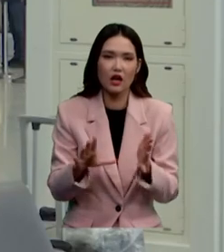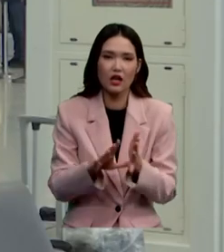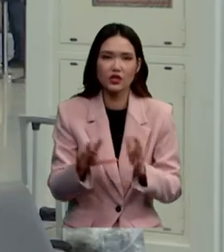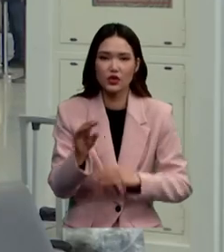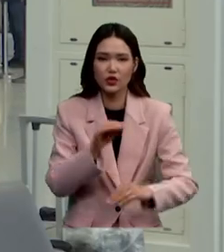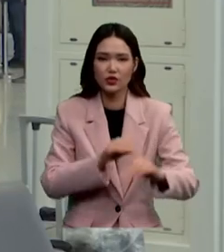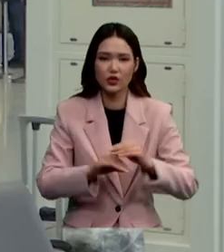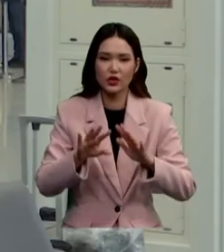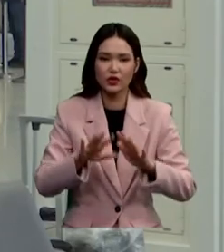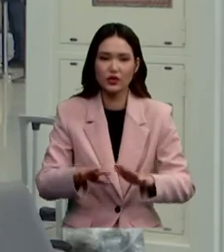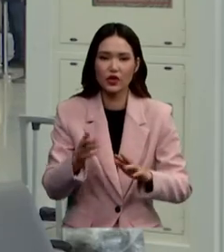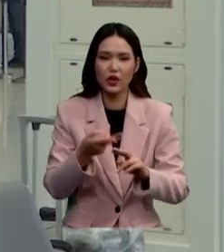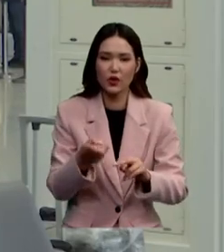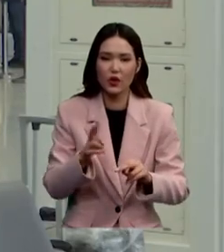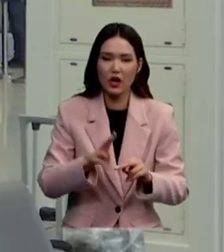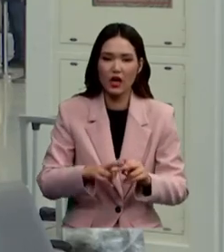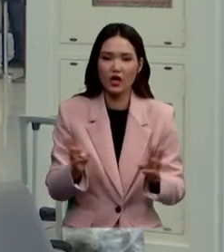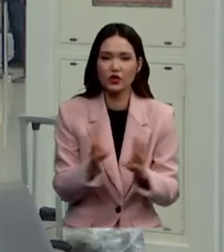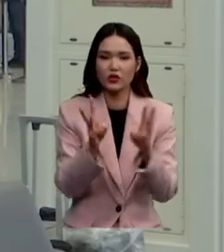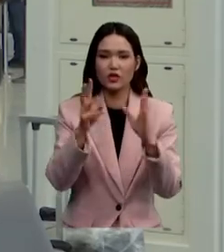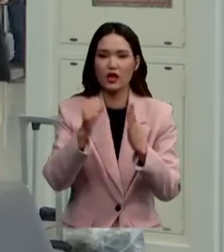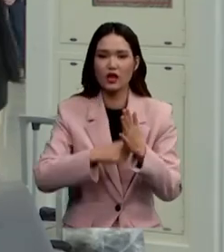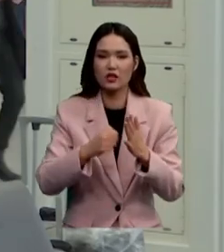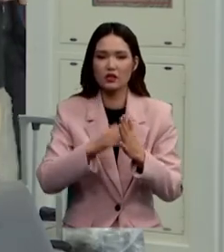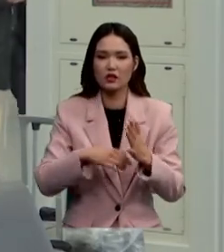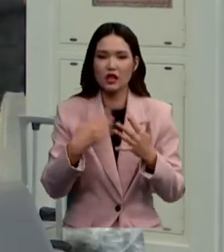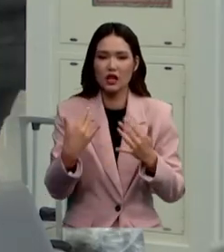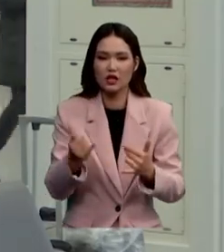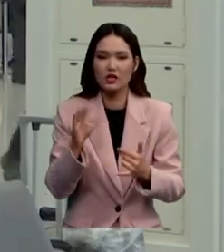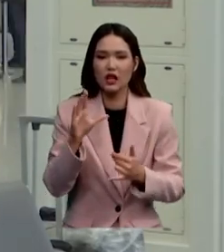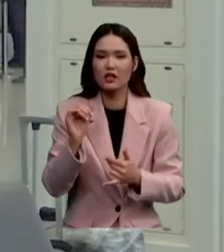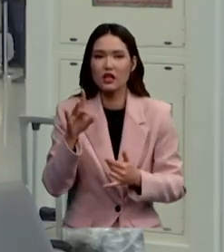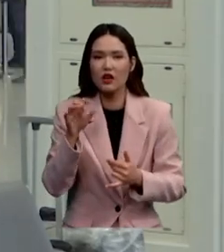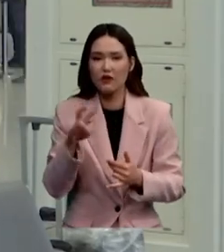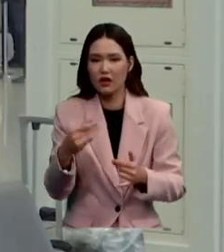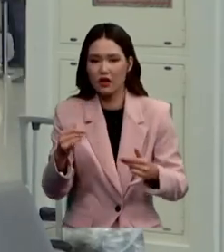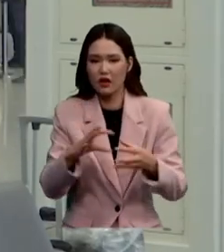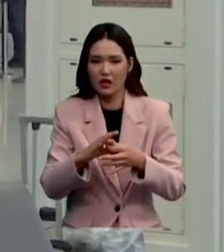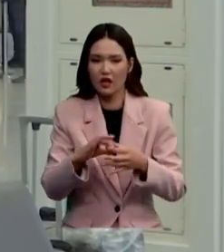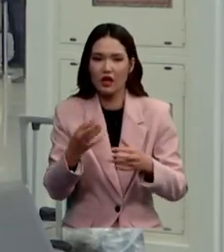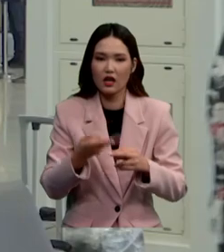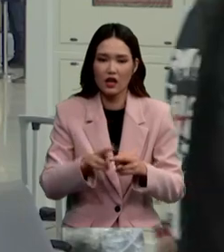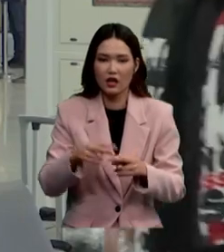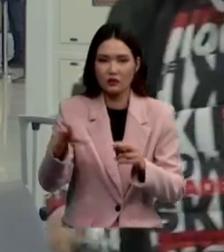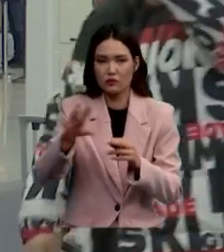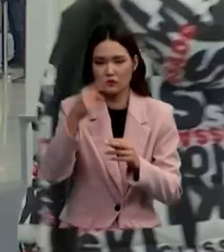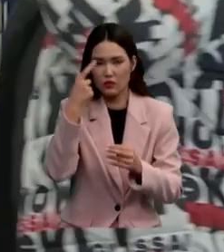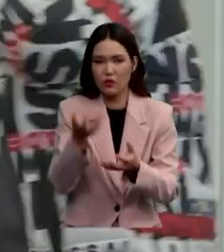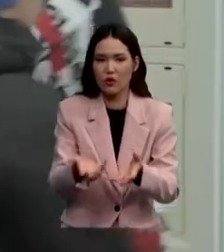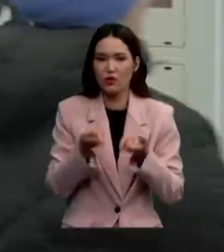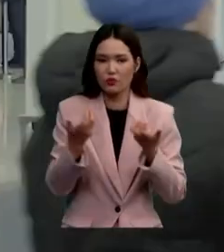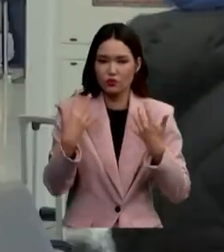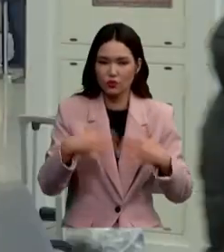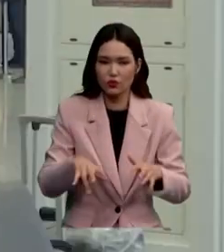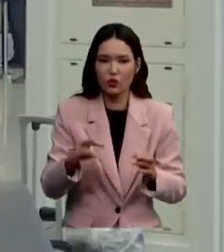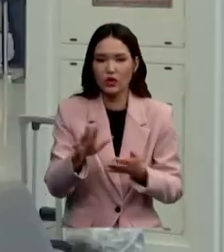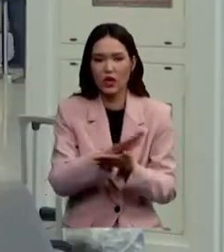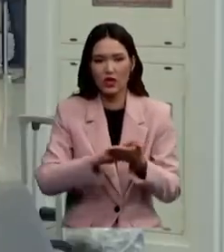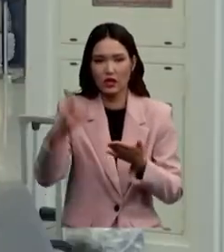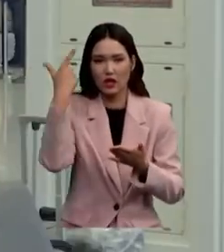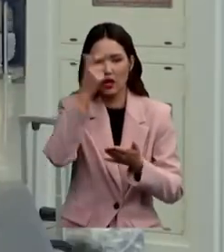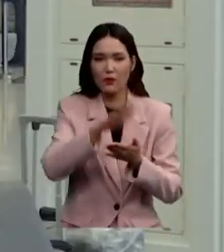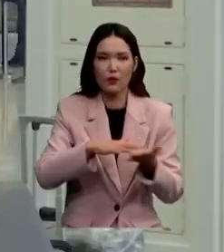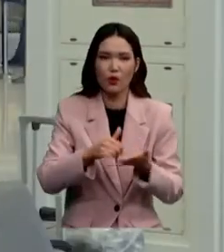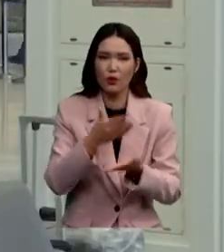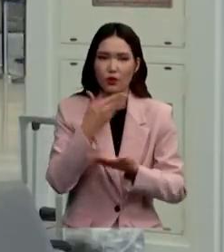жүйесіндегі осы түтіннің салдарынан біздің серверный дейміз ғой, сол зақым алды, бірақ ешқандай деректеріміз